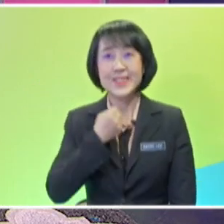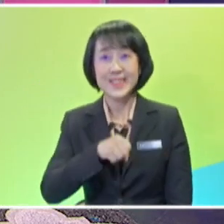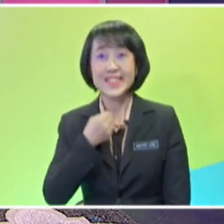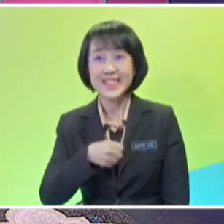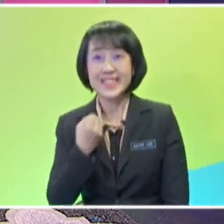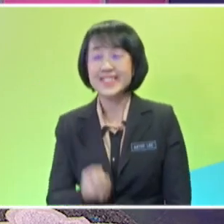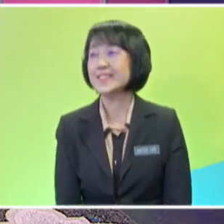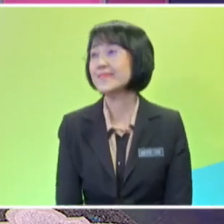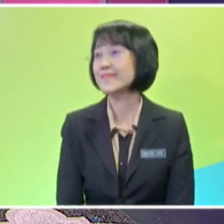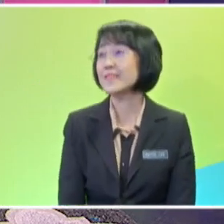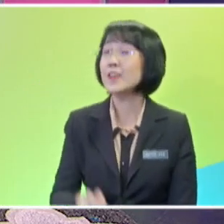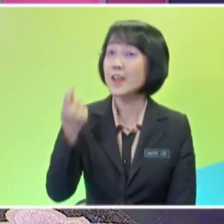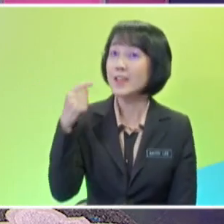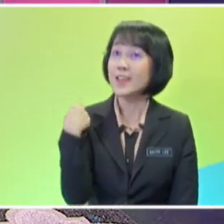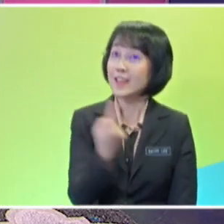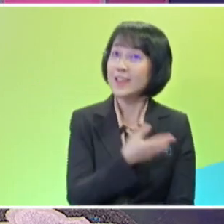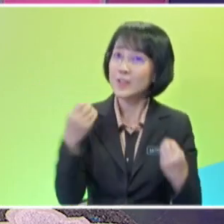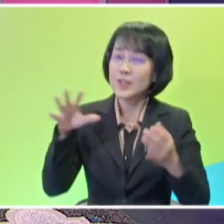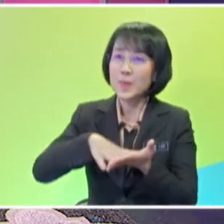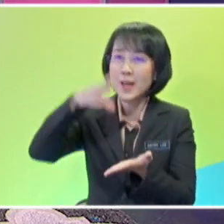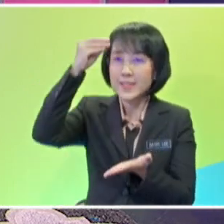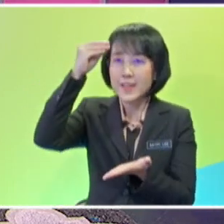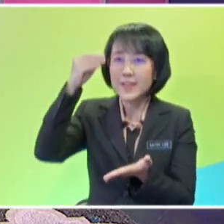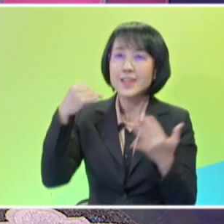tadi kita udah belajar biasanya